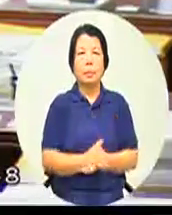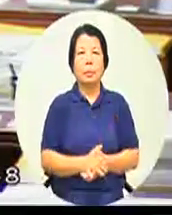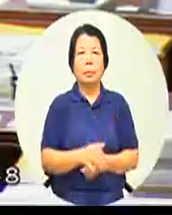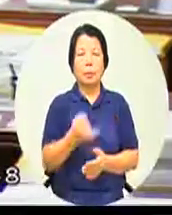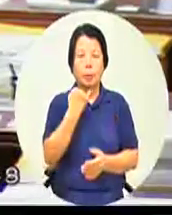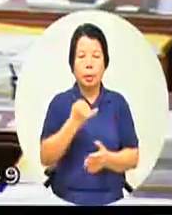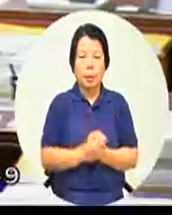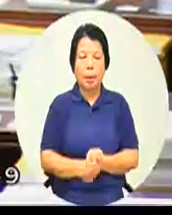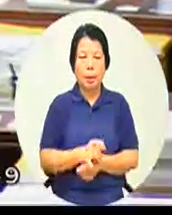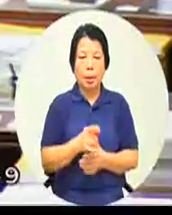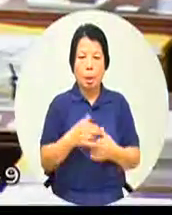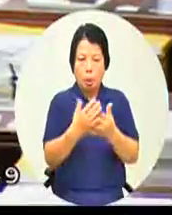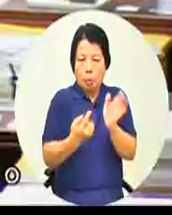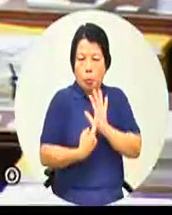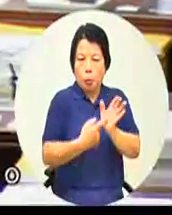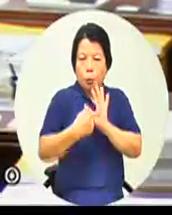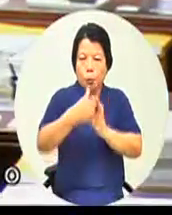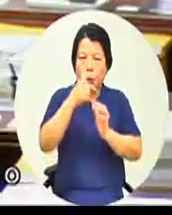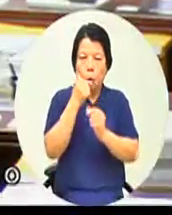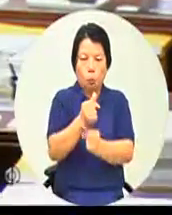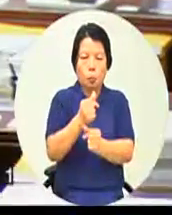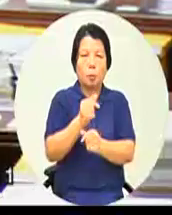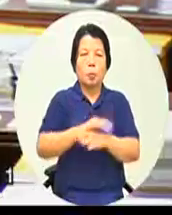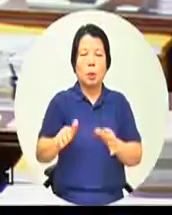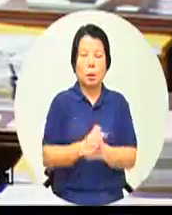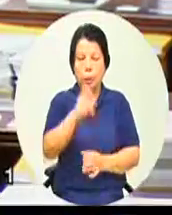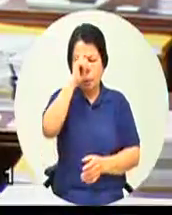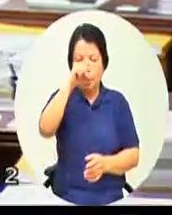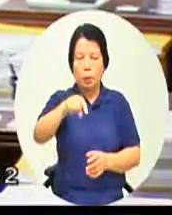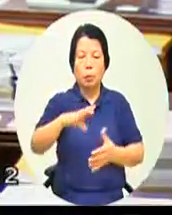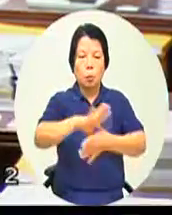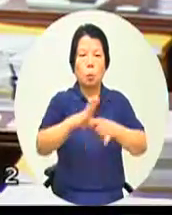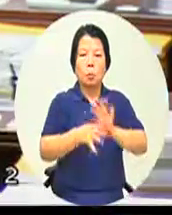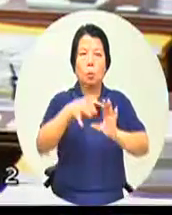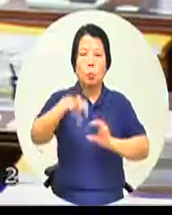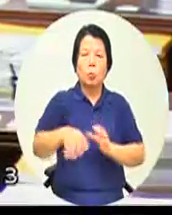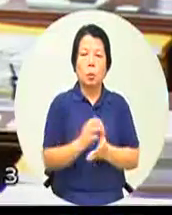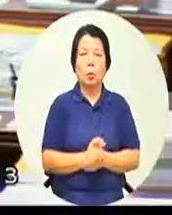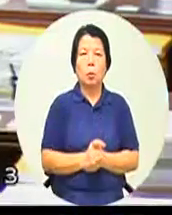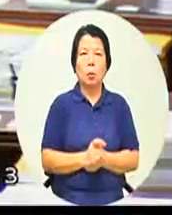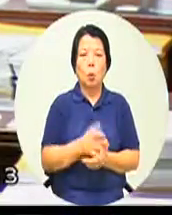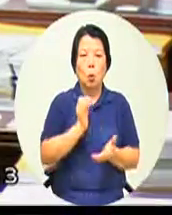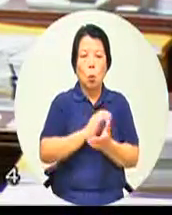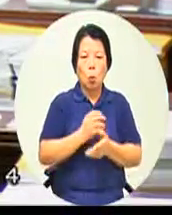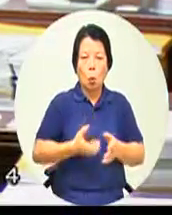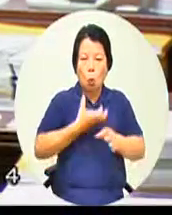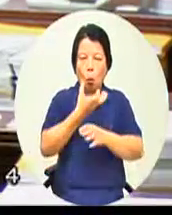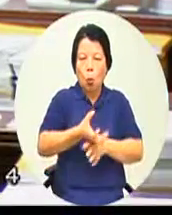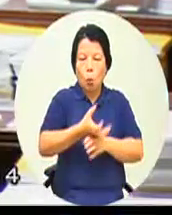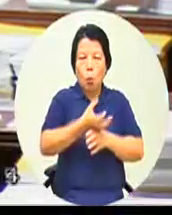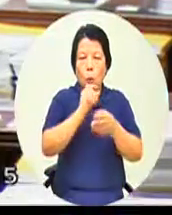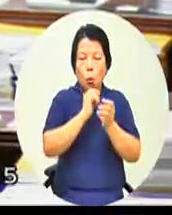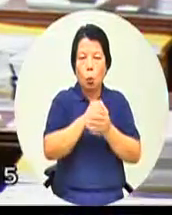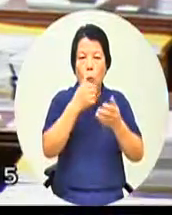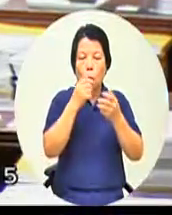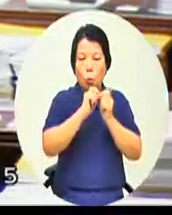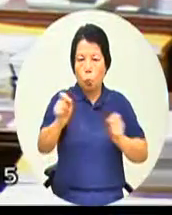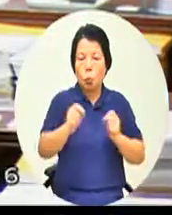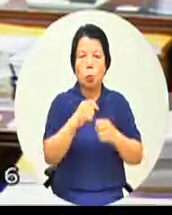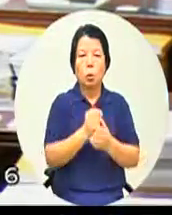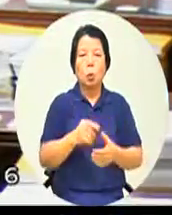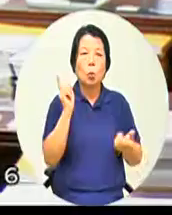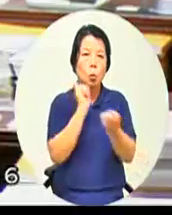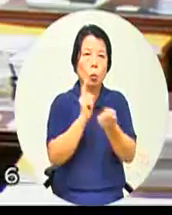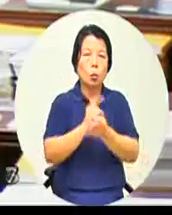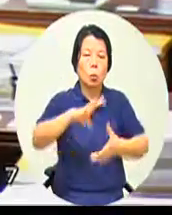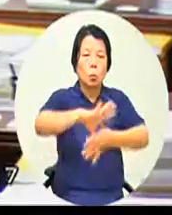很精彩的这个呈现的。所以真的非常期待，对文化局我花了那么多的精神哈，在对于这个文史的